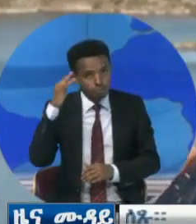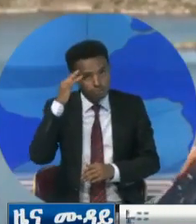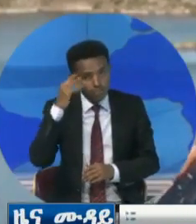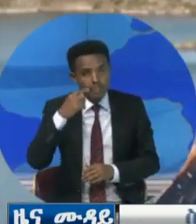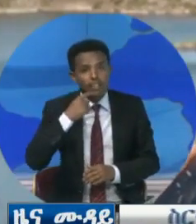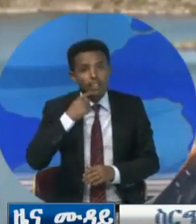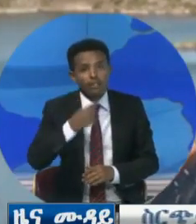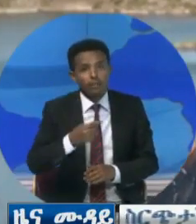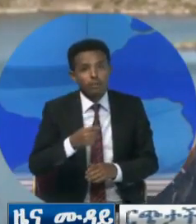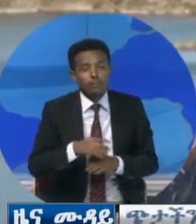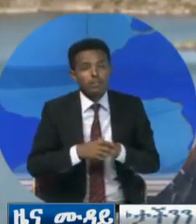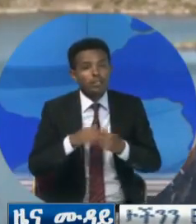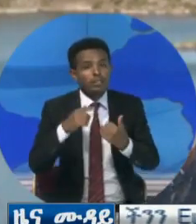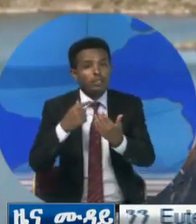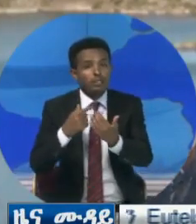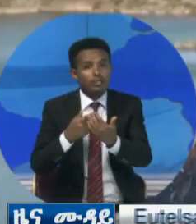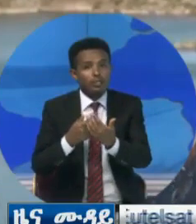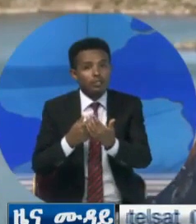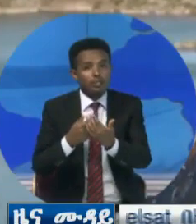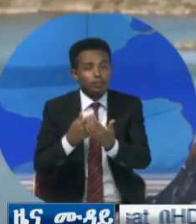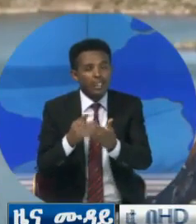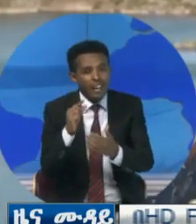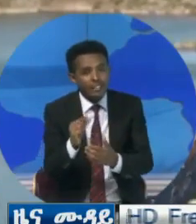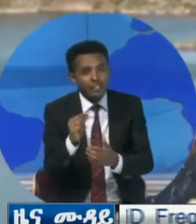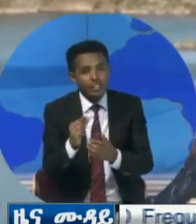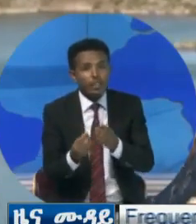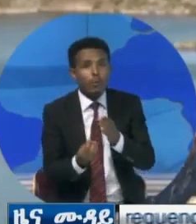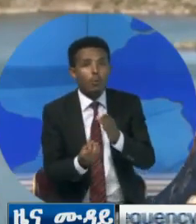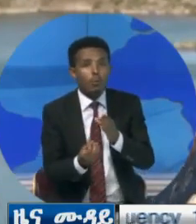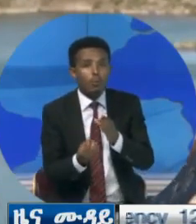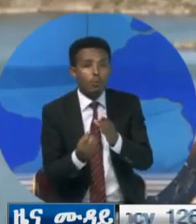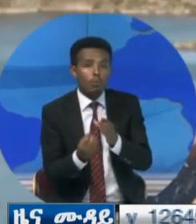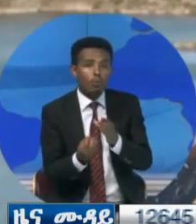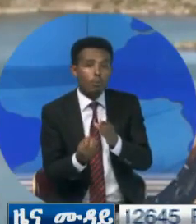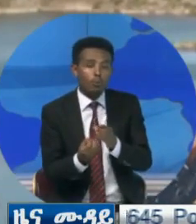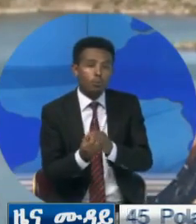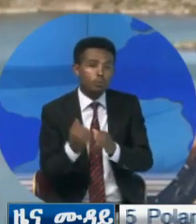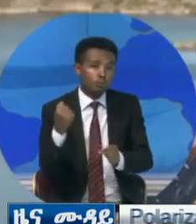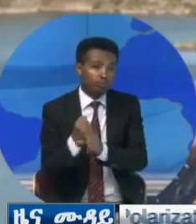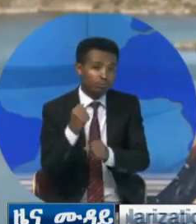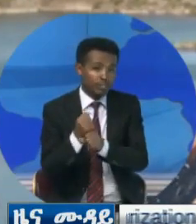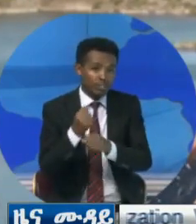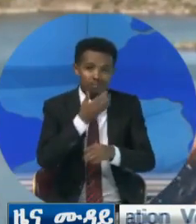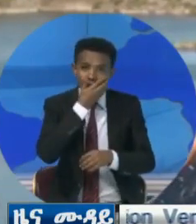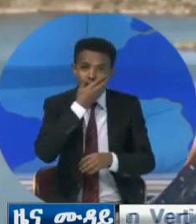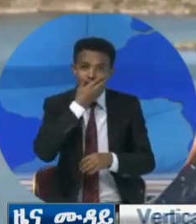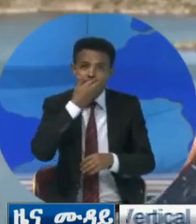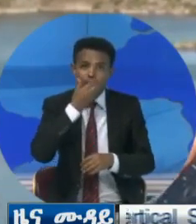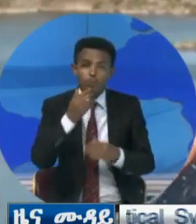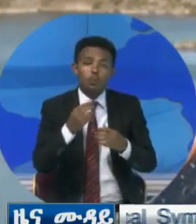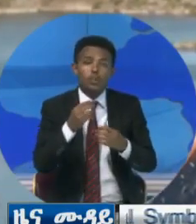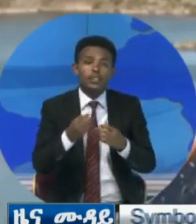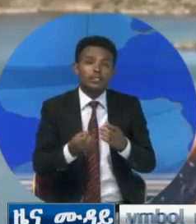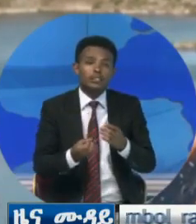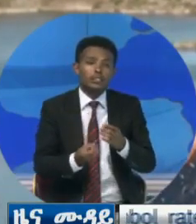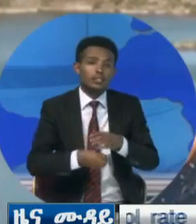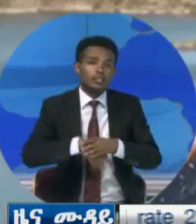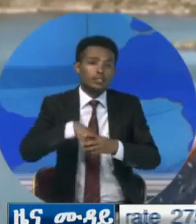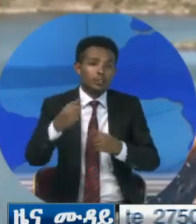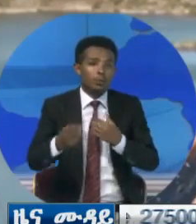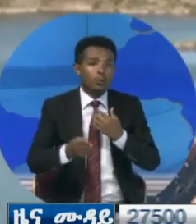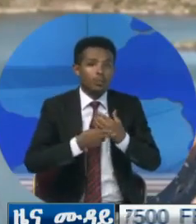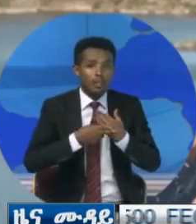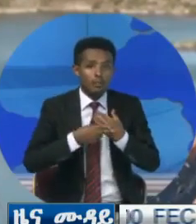ዳሞች በጣም በአንስተኛ ወጭ የሚሰሩ ግን ደግሞ የተሻለ ጥራት ያላቸው ወጭ ቆጣቢ በጊዜም